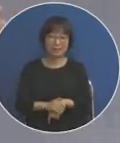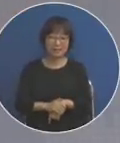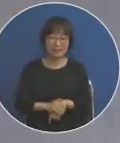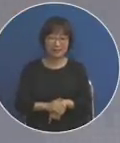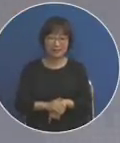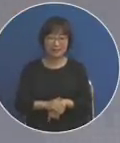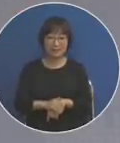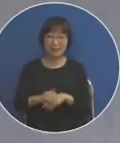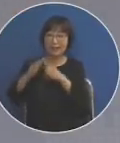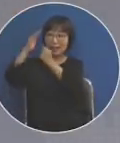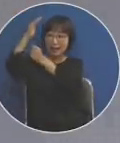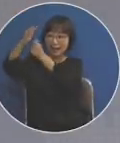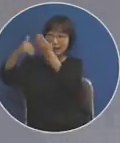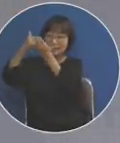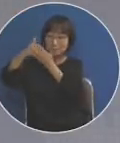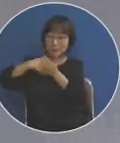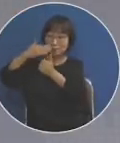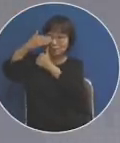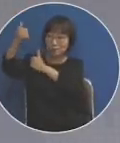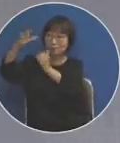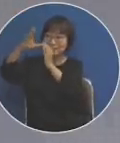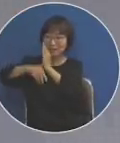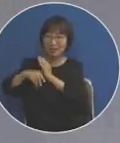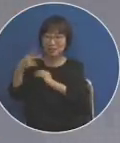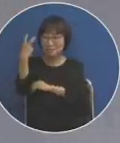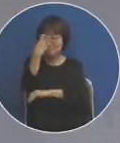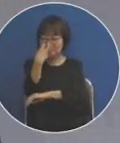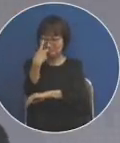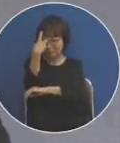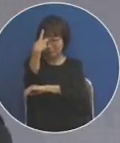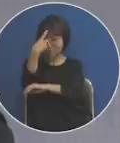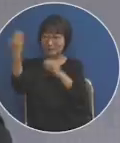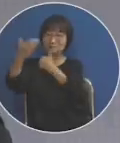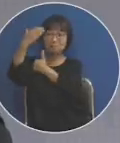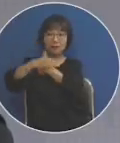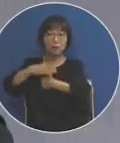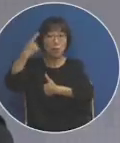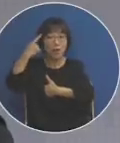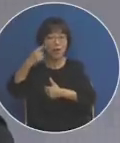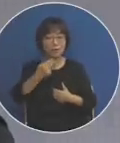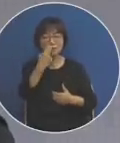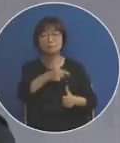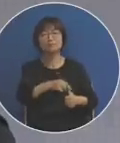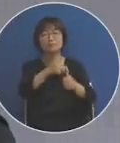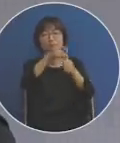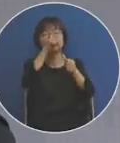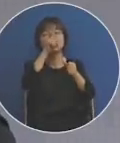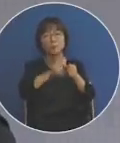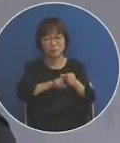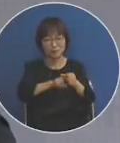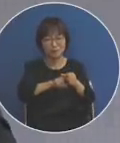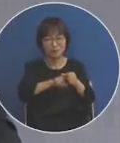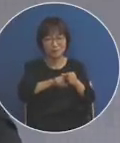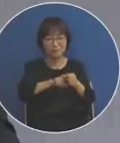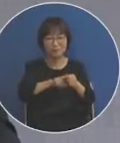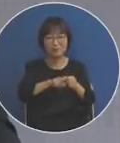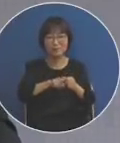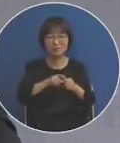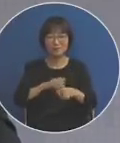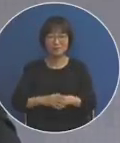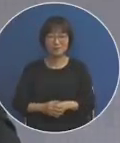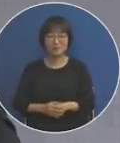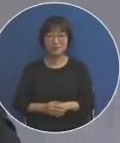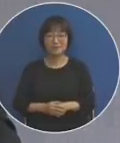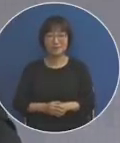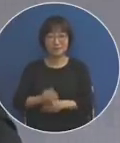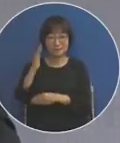지키는 파수꾼으로 부르셨구나 알게 돼요. You come to know that God has called you as a watchman to protect these lives. 그 얘기 That's what he's trying to say. 이건 어려운 얘기가